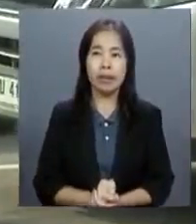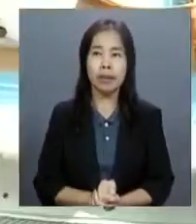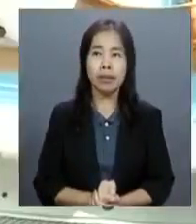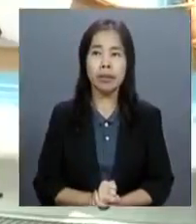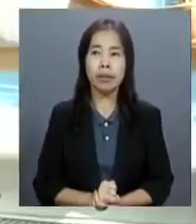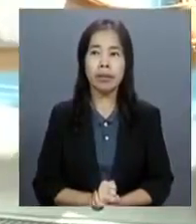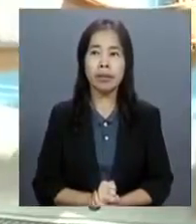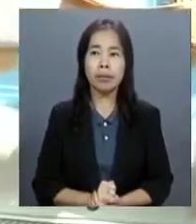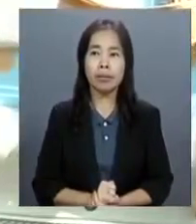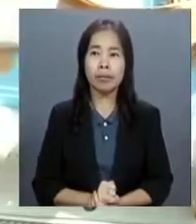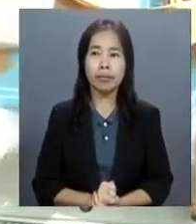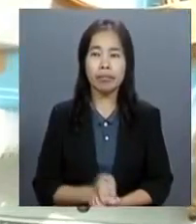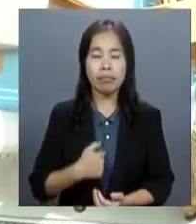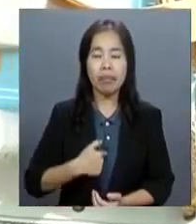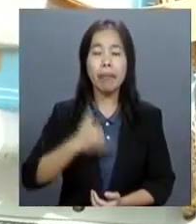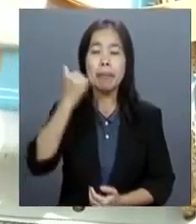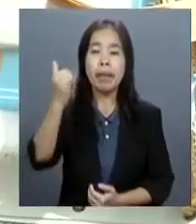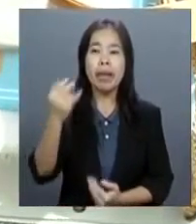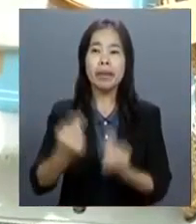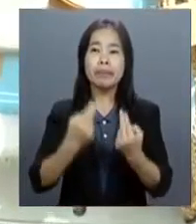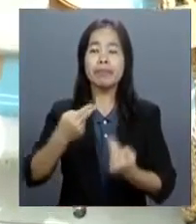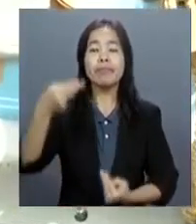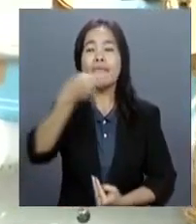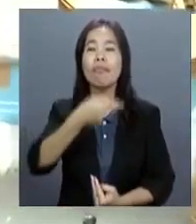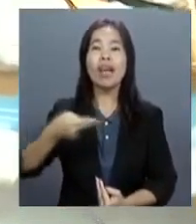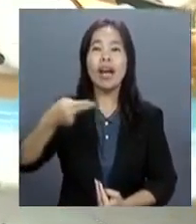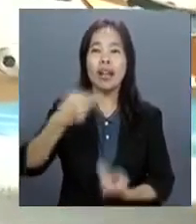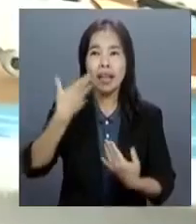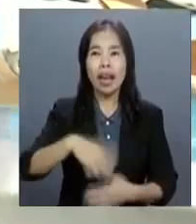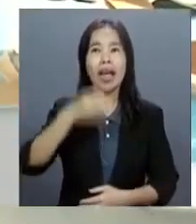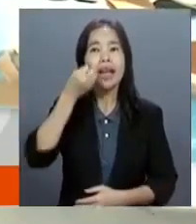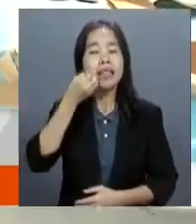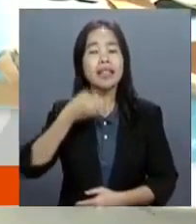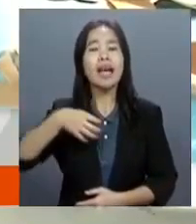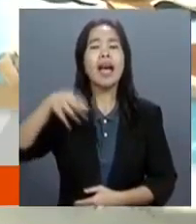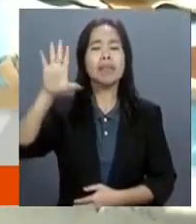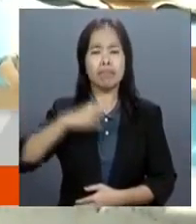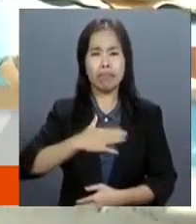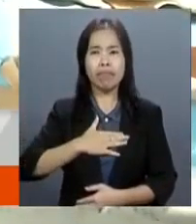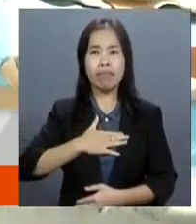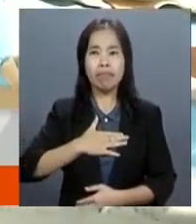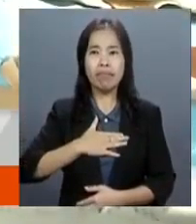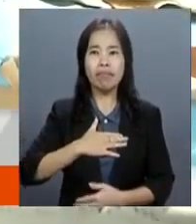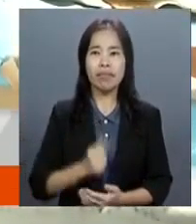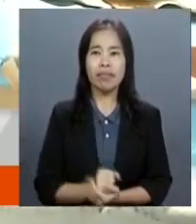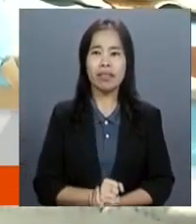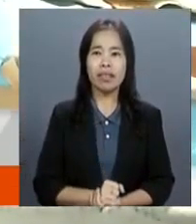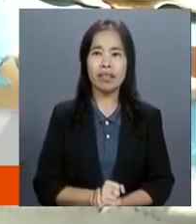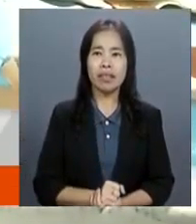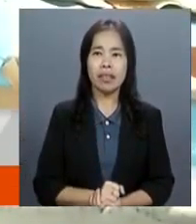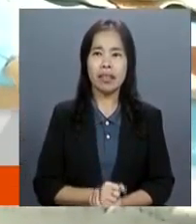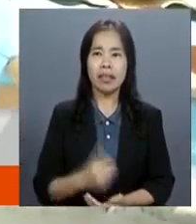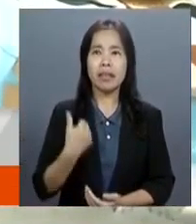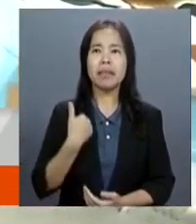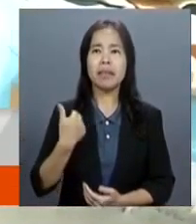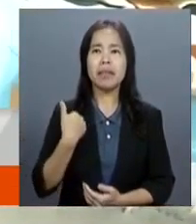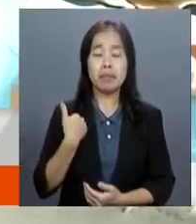เดี๋ยวมาหาหลาน มาหาหลานแล้วก็จะกลับอ๋อรถติดไหมมาเนี่ย โอ้ยติดป่ะ เห